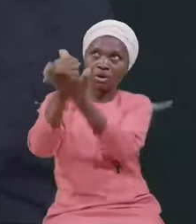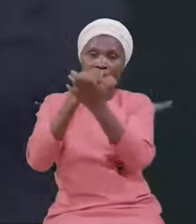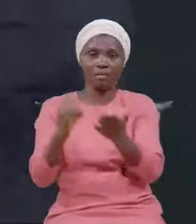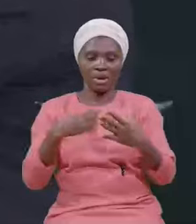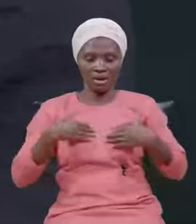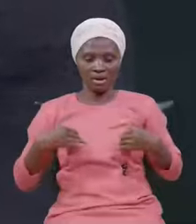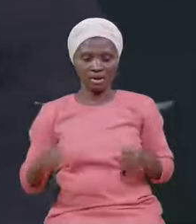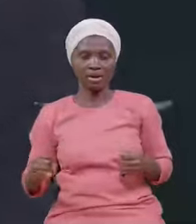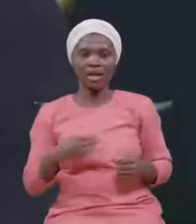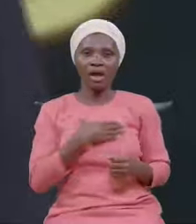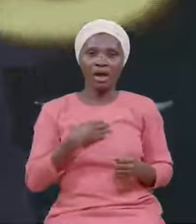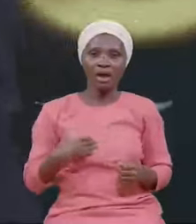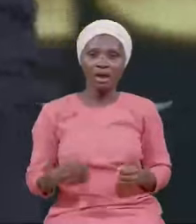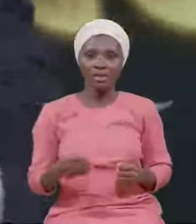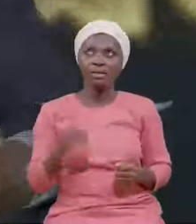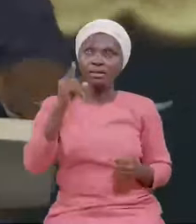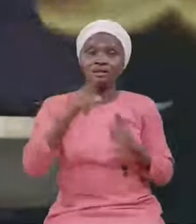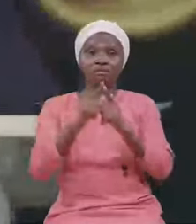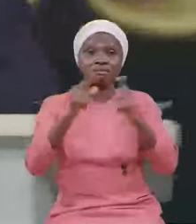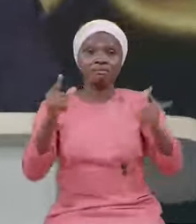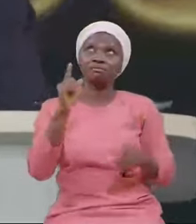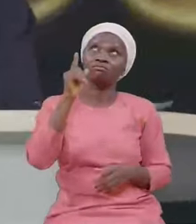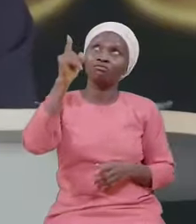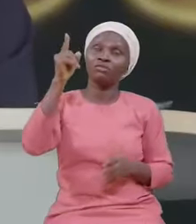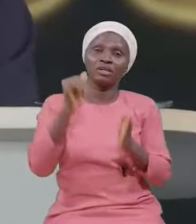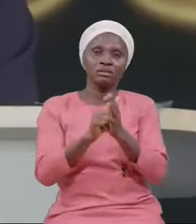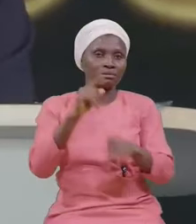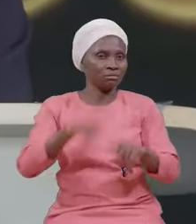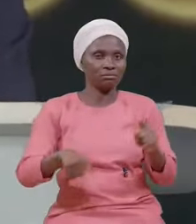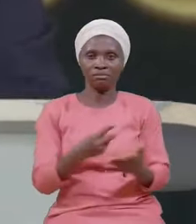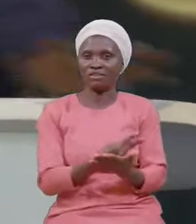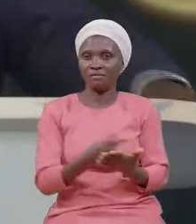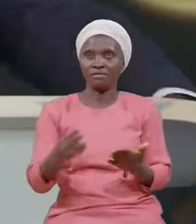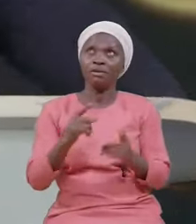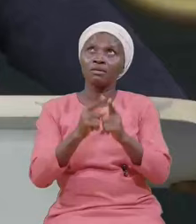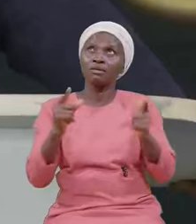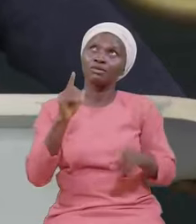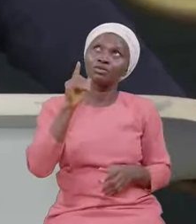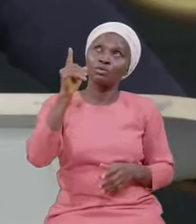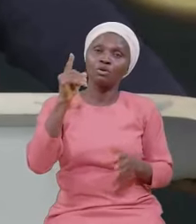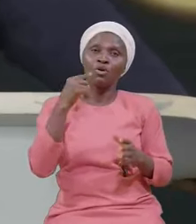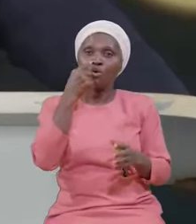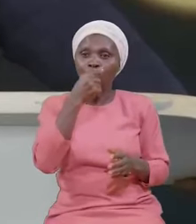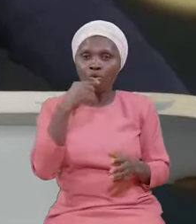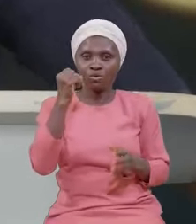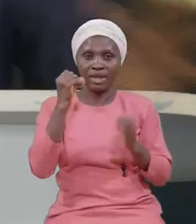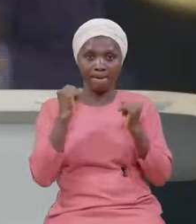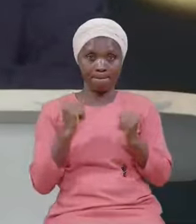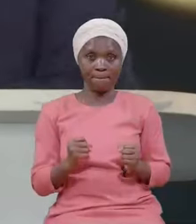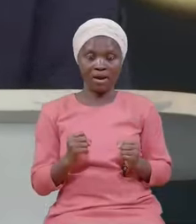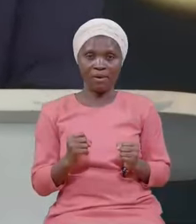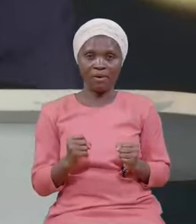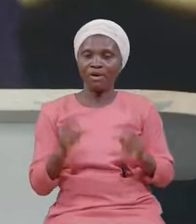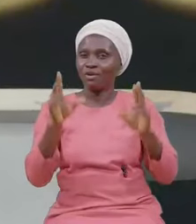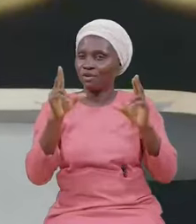qu'il intercède, il aide également, et il guérit aussi. Et il est le grand guérisseur qui ne peut